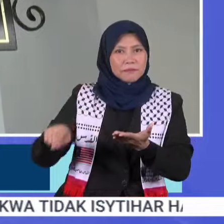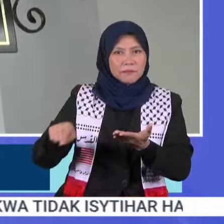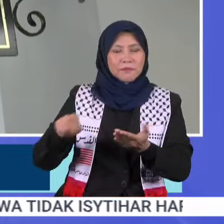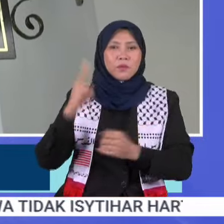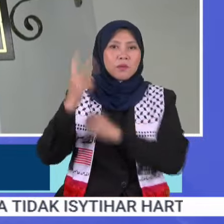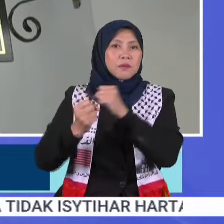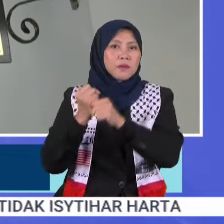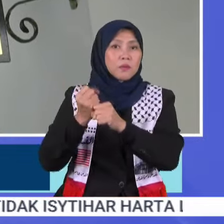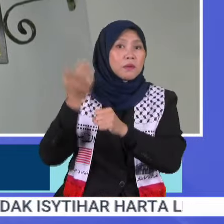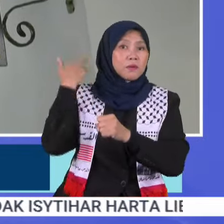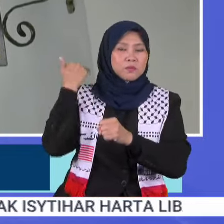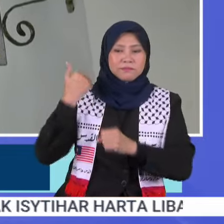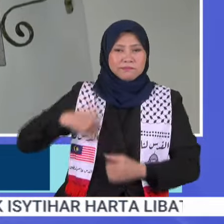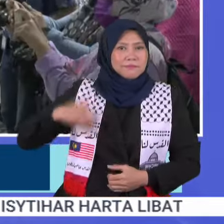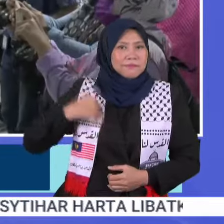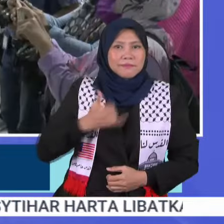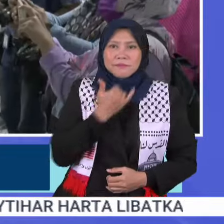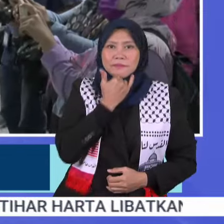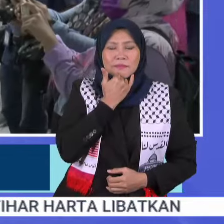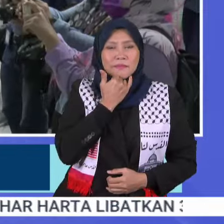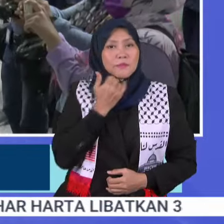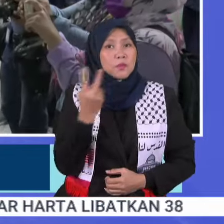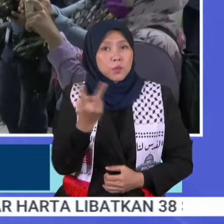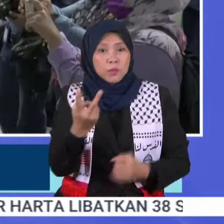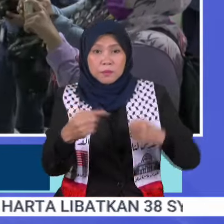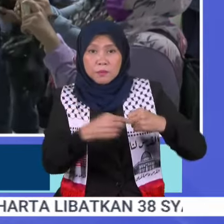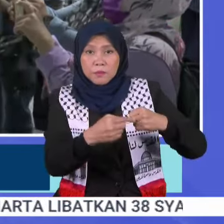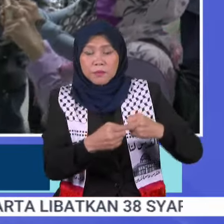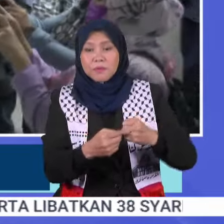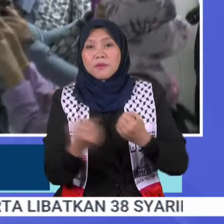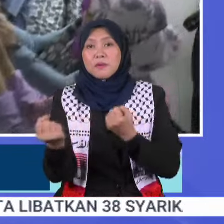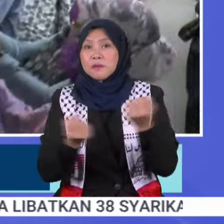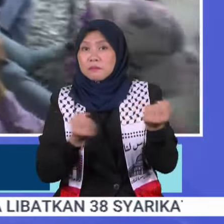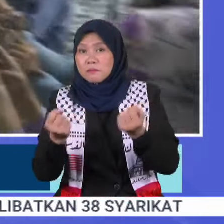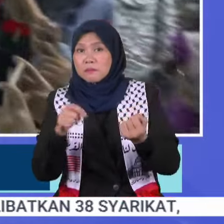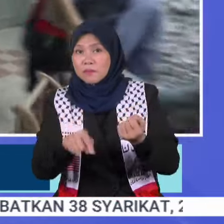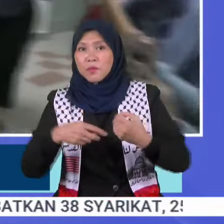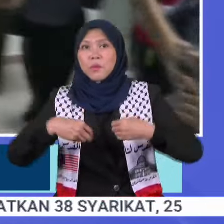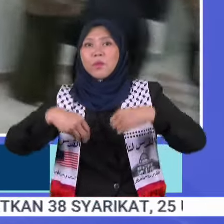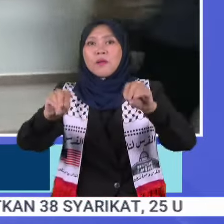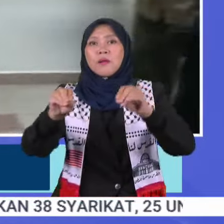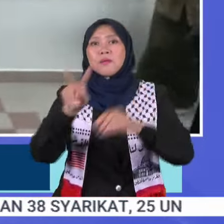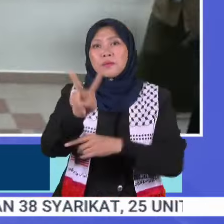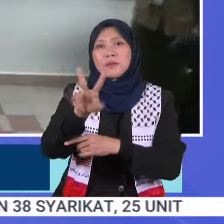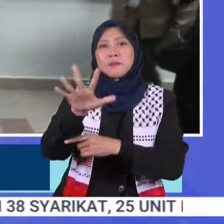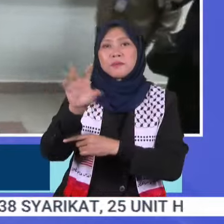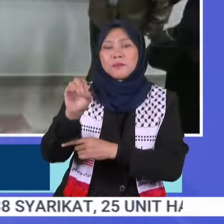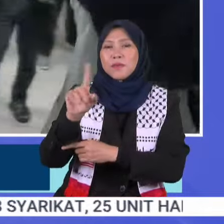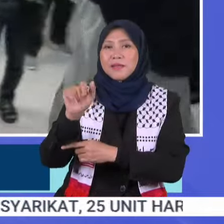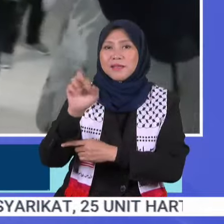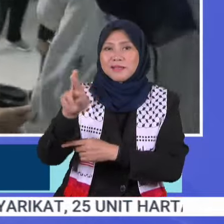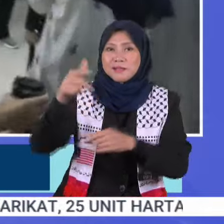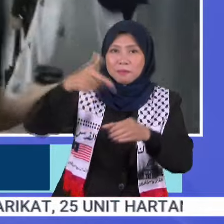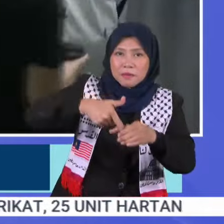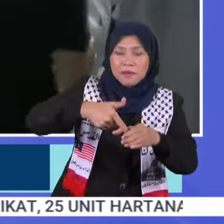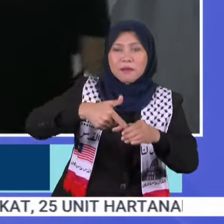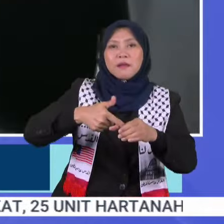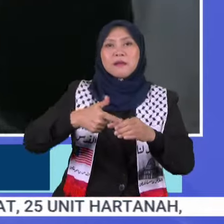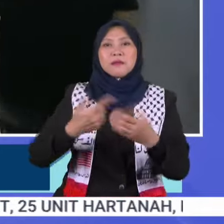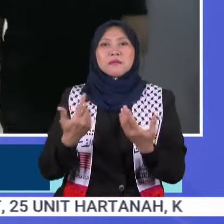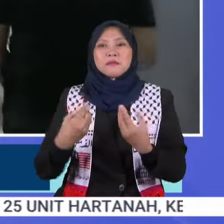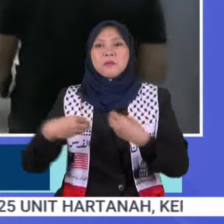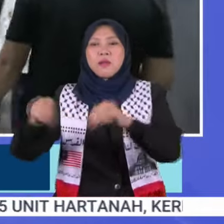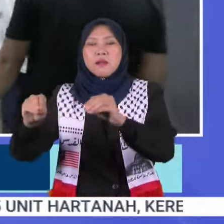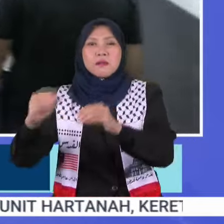lalu mengaku tidak bersalah. Mengikut kedua-dua tuduhan, pemilik itu didakwa menjual 250 liter diesel kepada sebuah bas